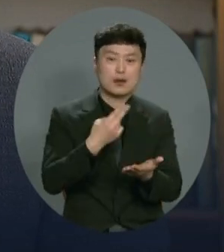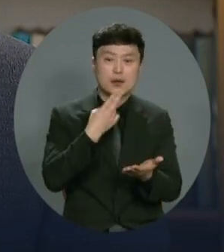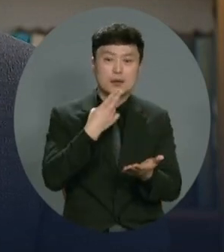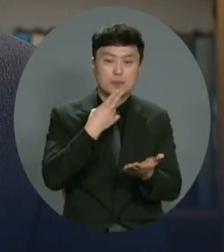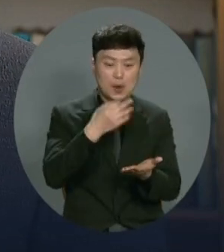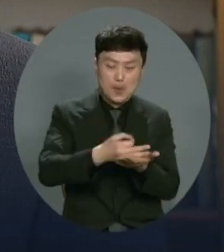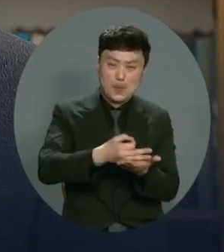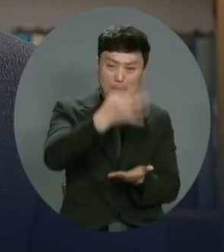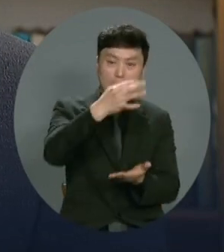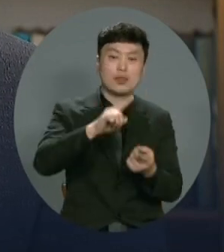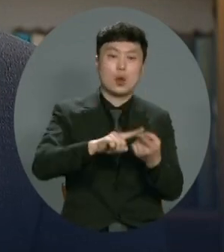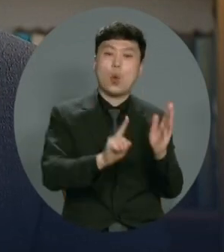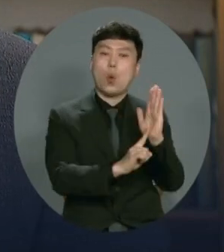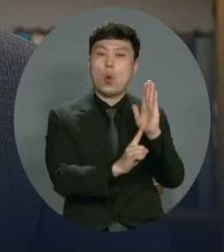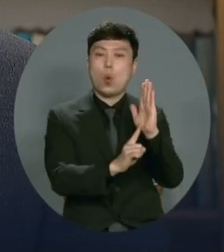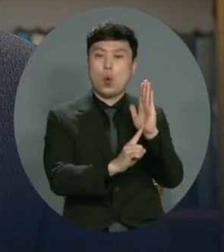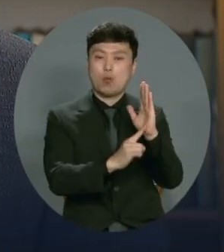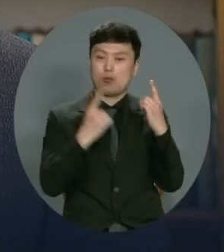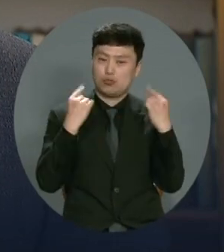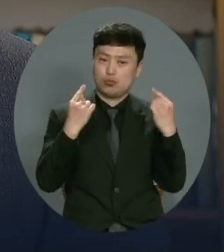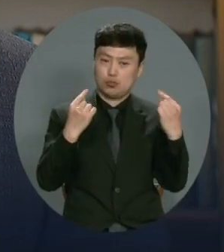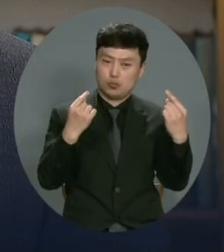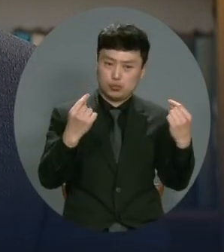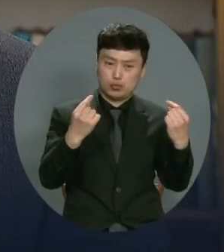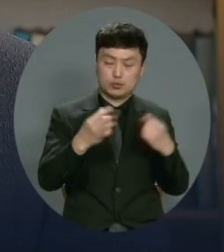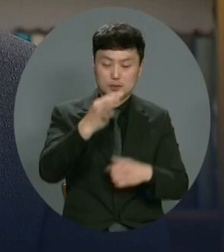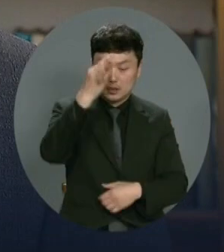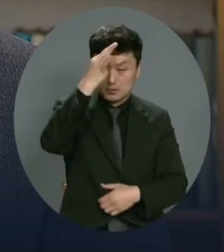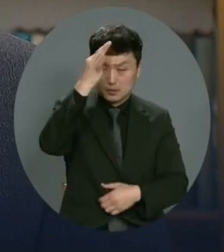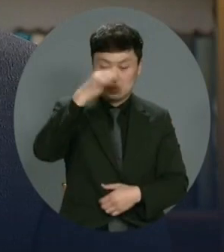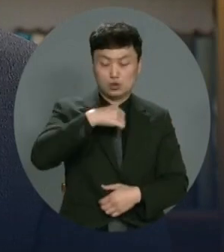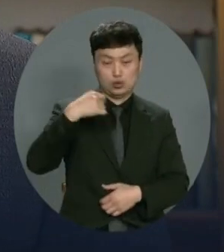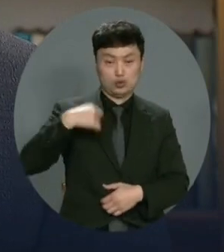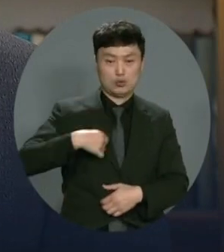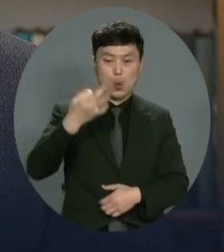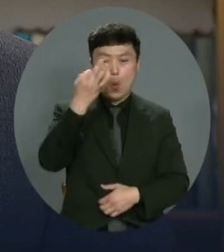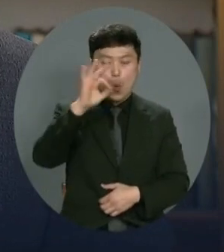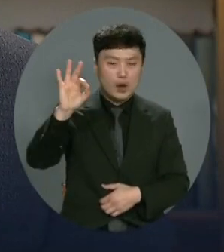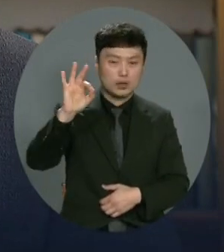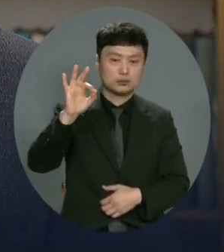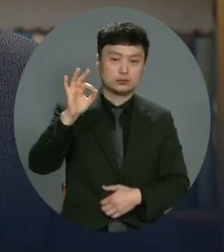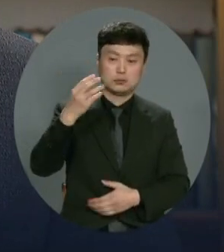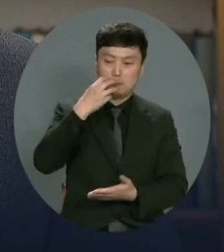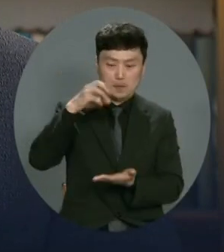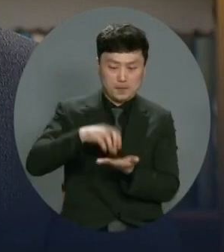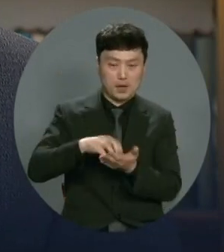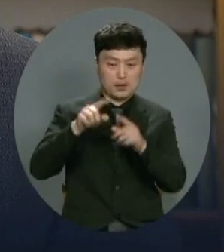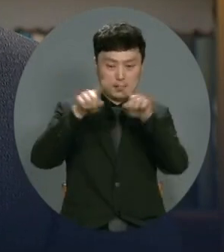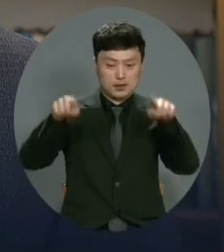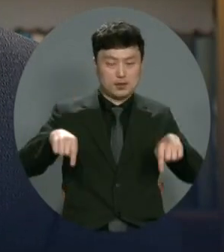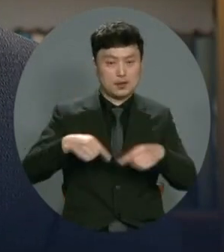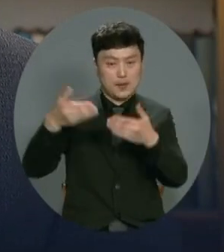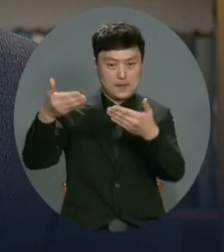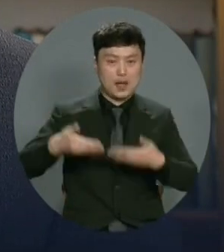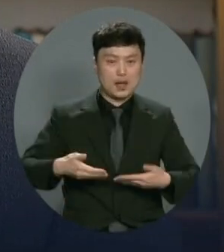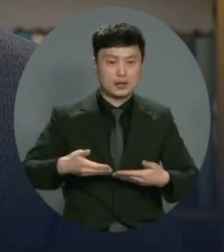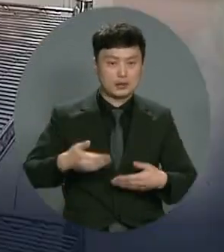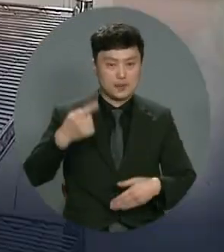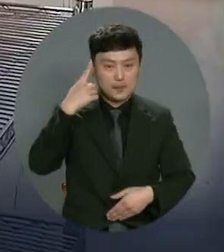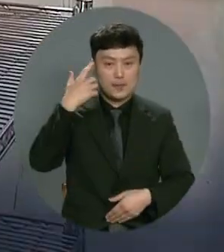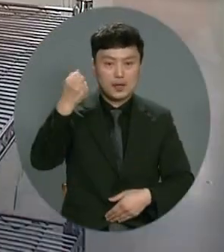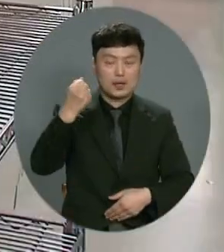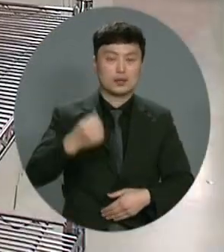고가격 정책을 유지하고 있습니다. 그래서 언젠가는 이 기술력을 중국에서도 받아들일 것이라고 일단 생각을 하고